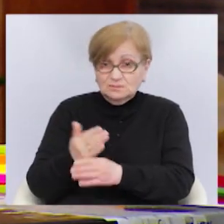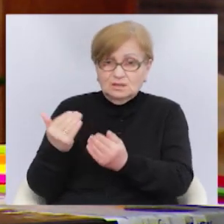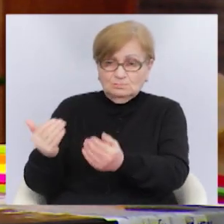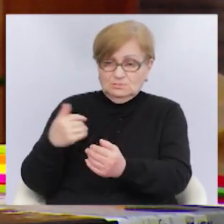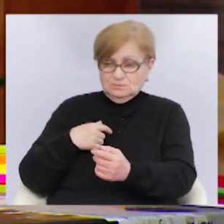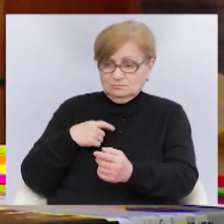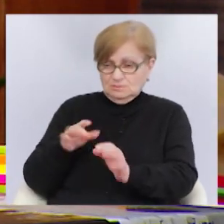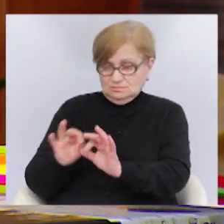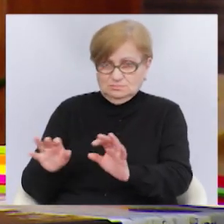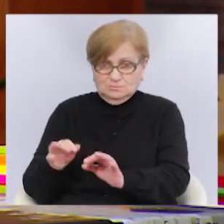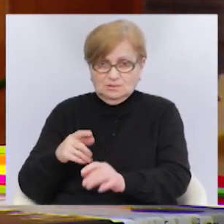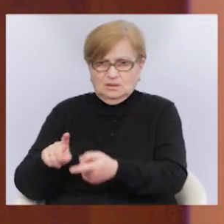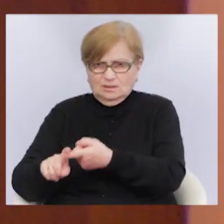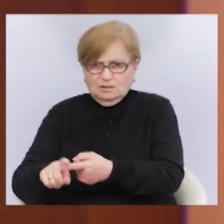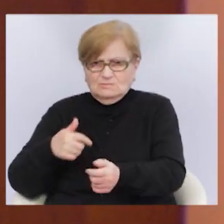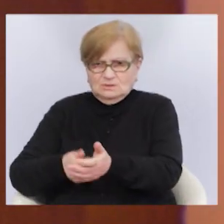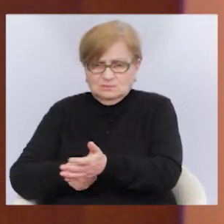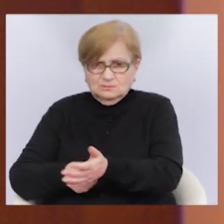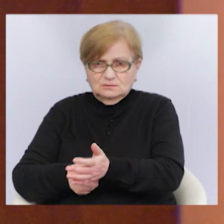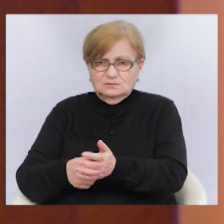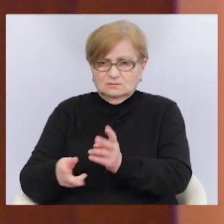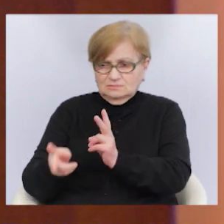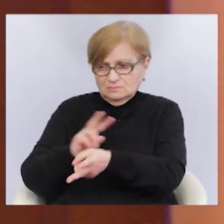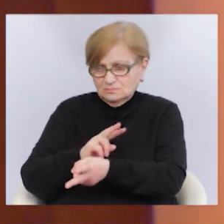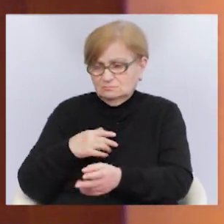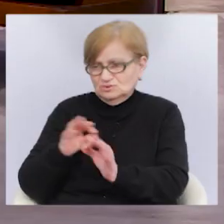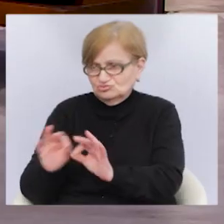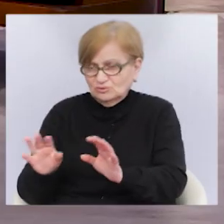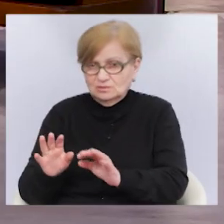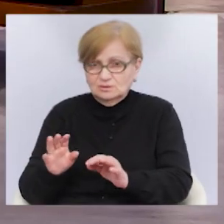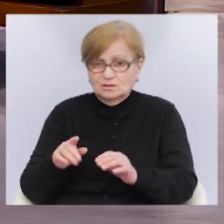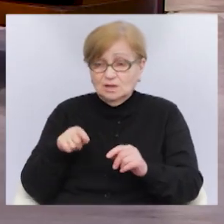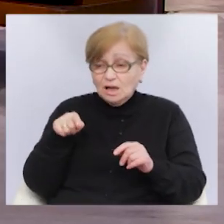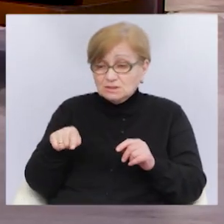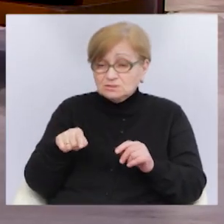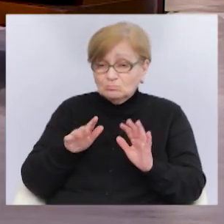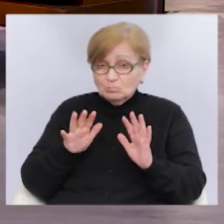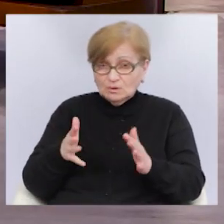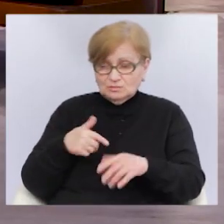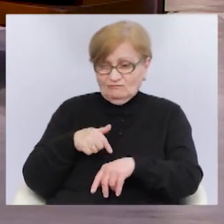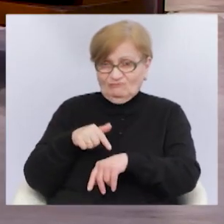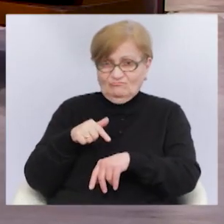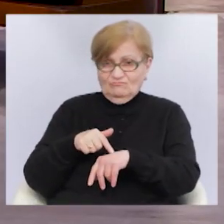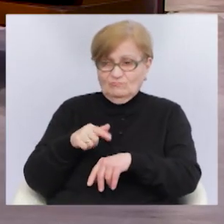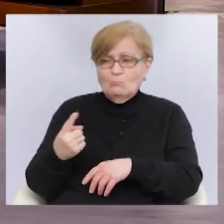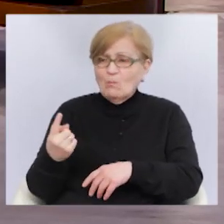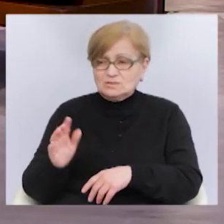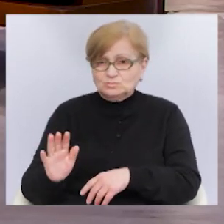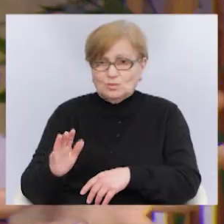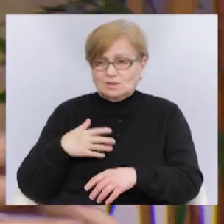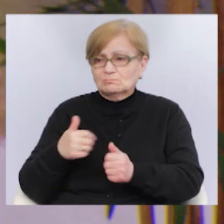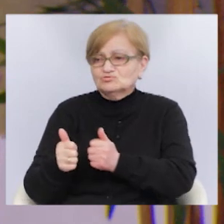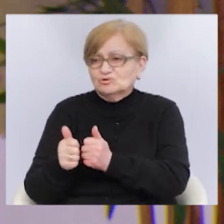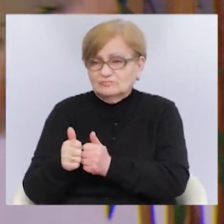ტკივილი დავიტიო. არა ის რომ შევცვალო, არა ის რომ იმწამს რჩევები მივცე, არამედ იმ მომენტში ვაგრძნობინო, რომ ის მარტო არ